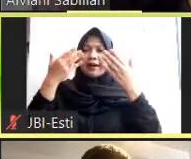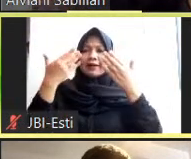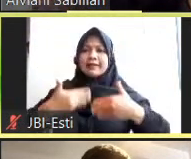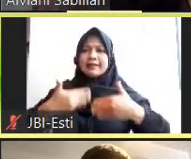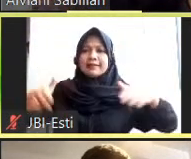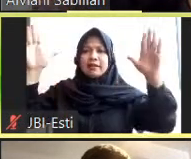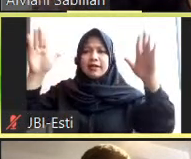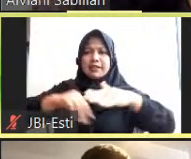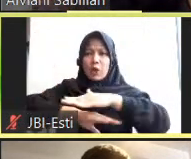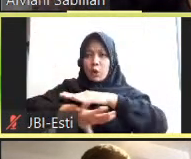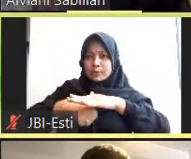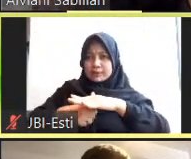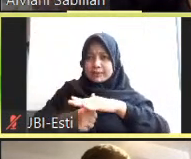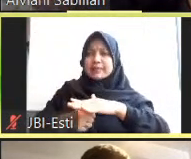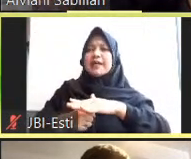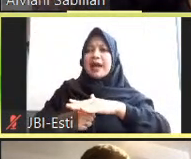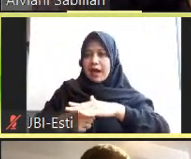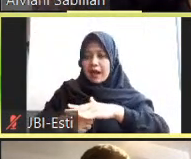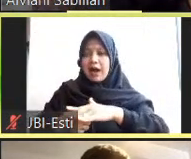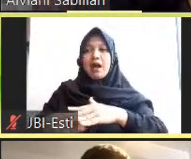represivitas aparatnya